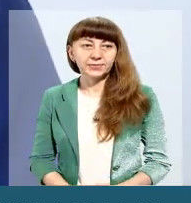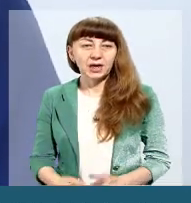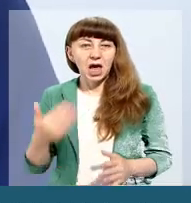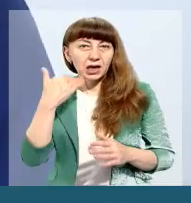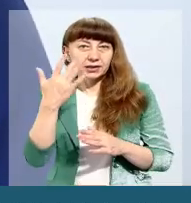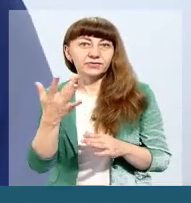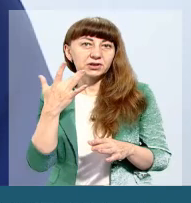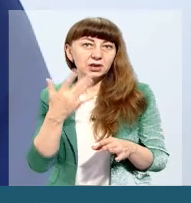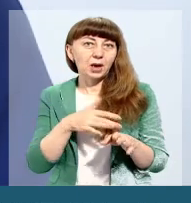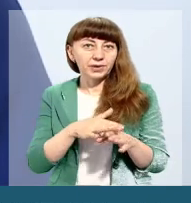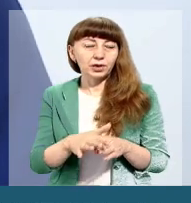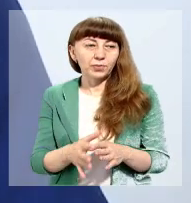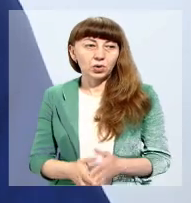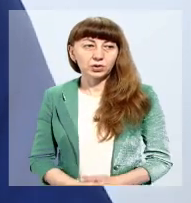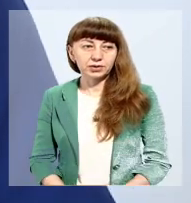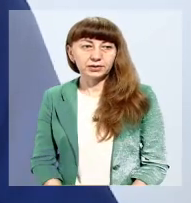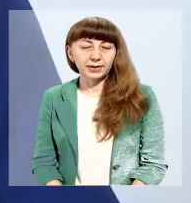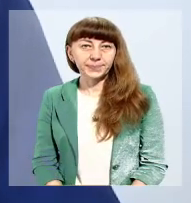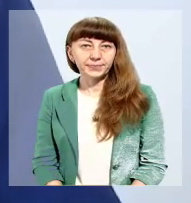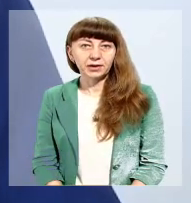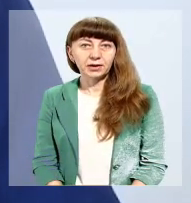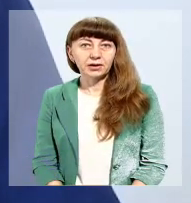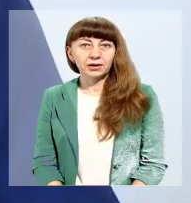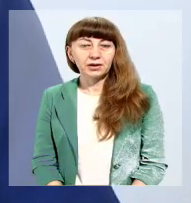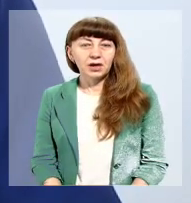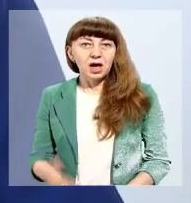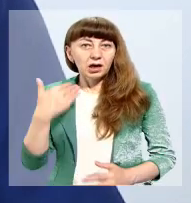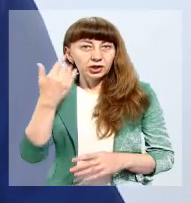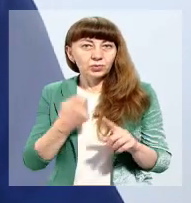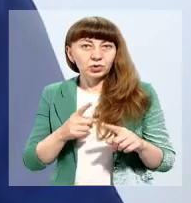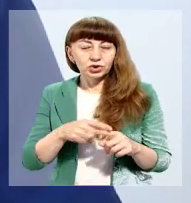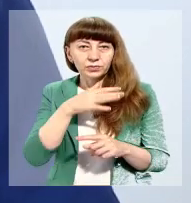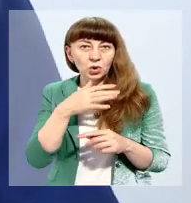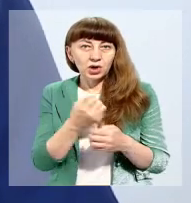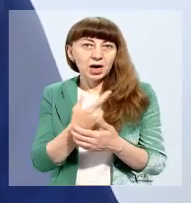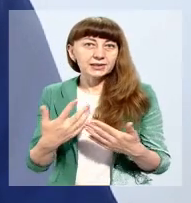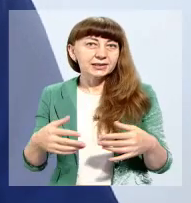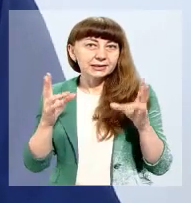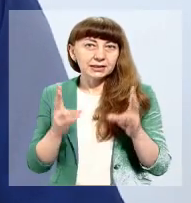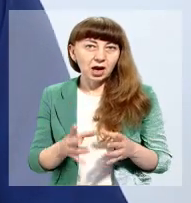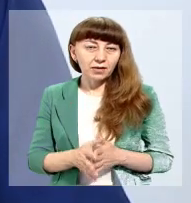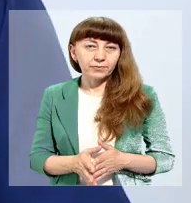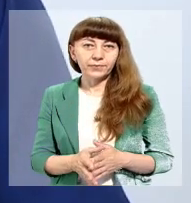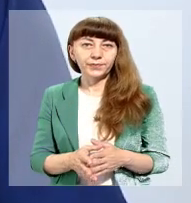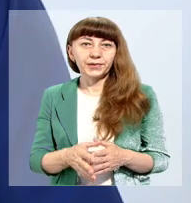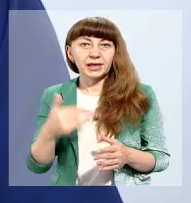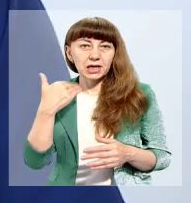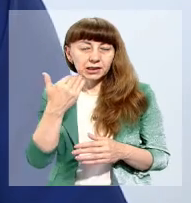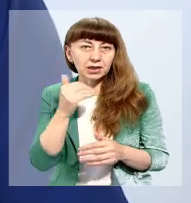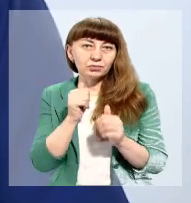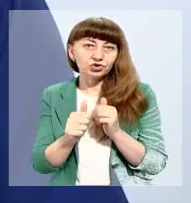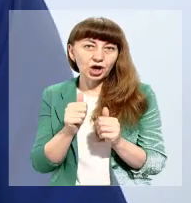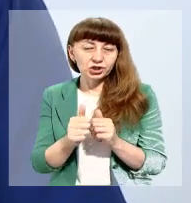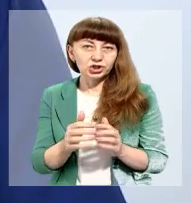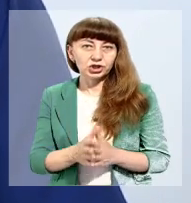травматологическую и ортопедическую помощь. Біздің бөлімше Қостанай қаласының тұрғындарына жарақаттар мен ортопедиялық ауруларға қарсы